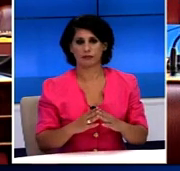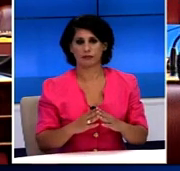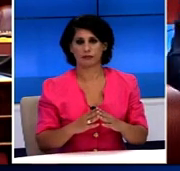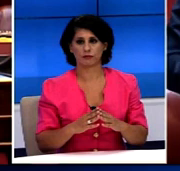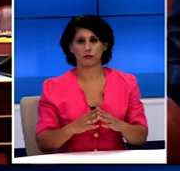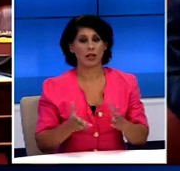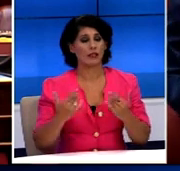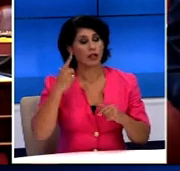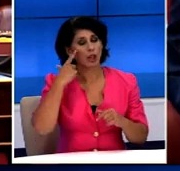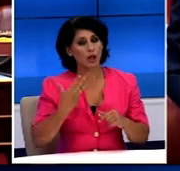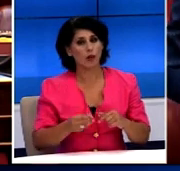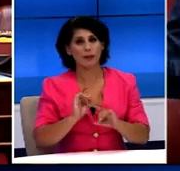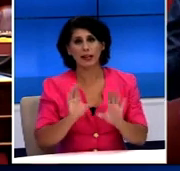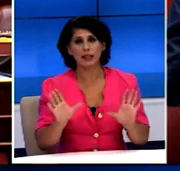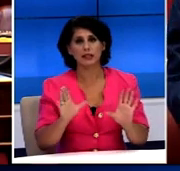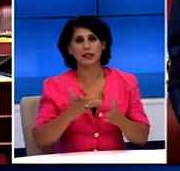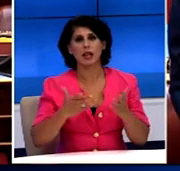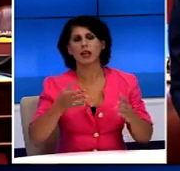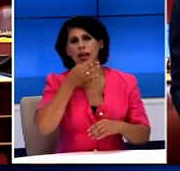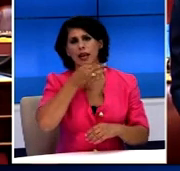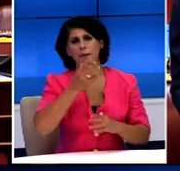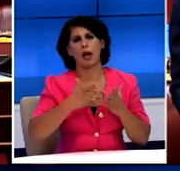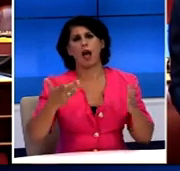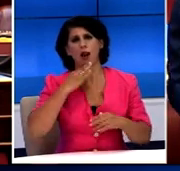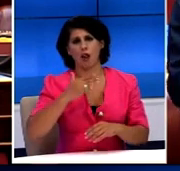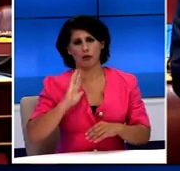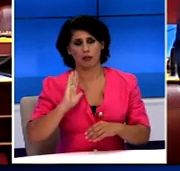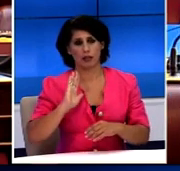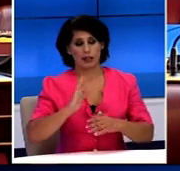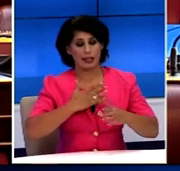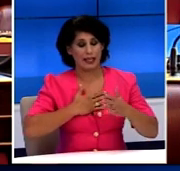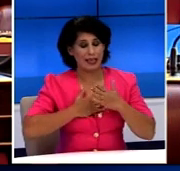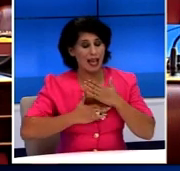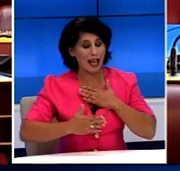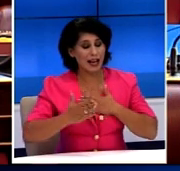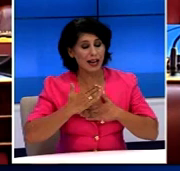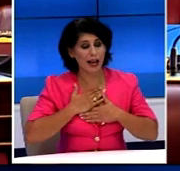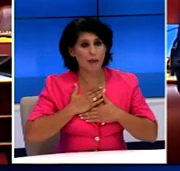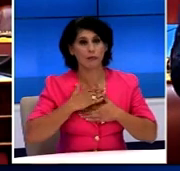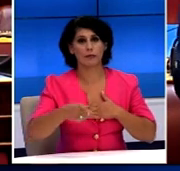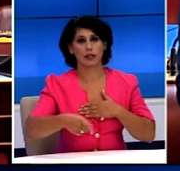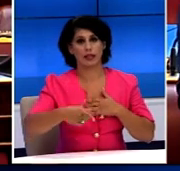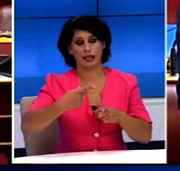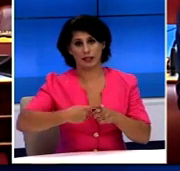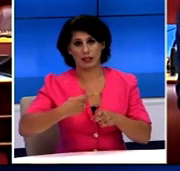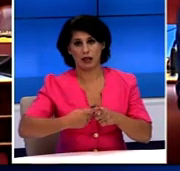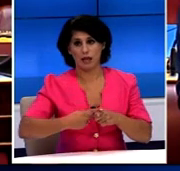δεν έχει κανένα νόημα κανείς να λέει μεγάλα λόγια. Τον πατριωτισμό η κάθε παράταξη το δείχνει στην